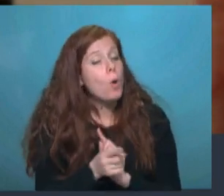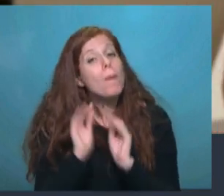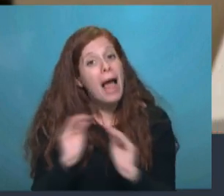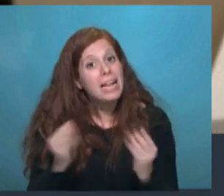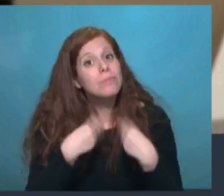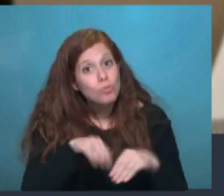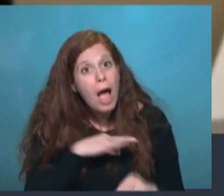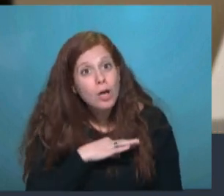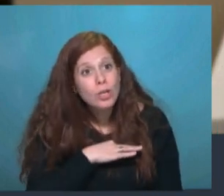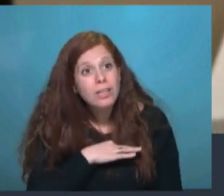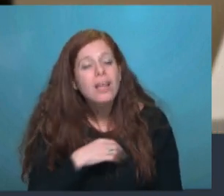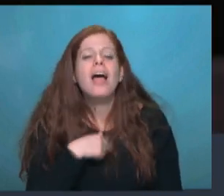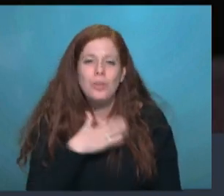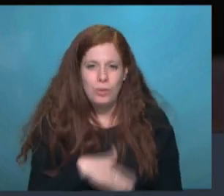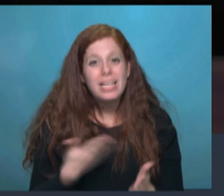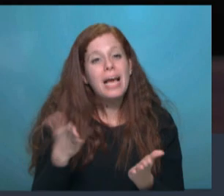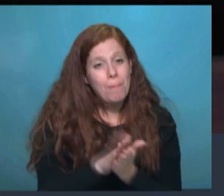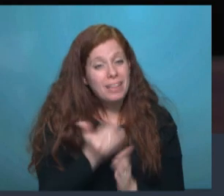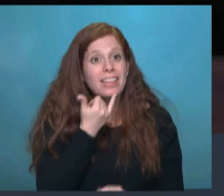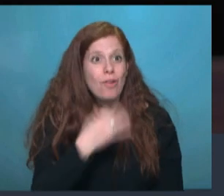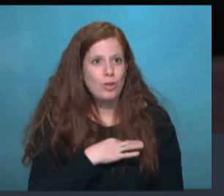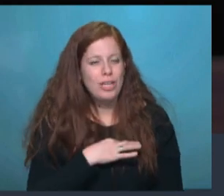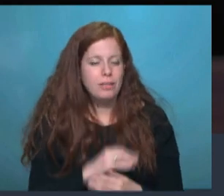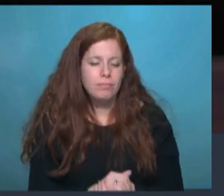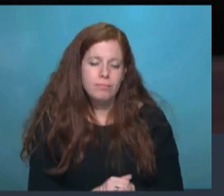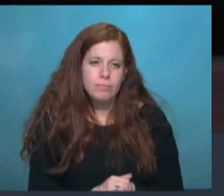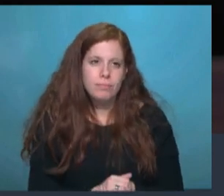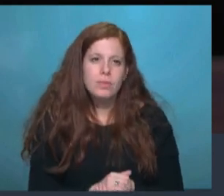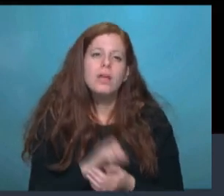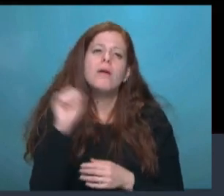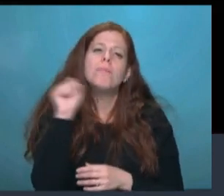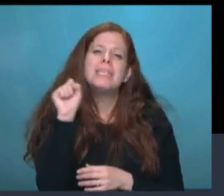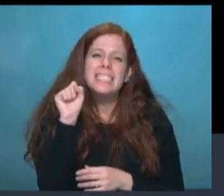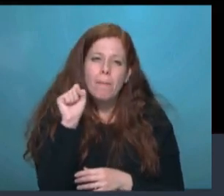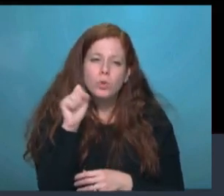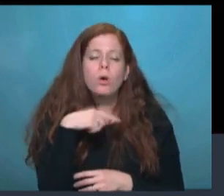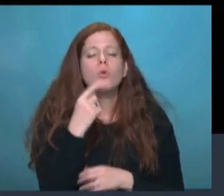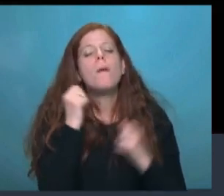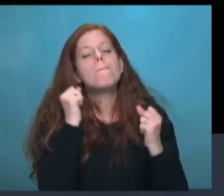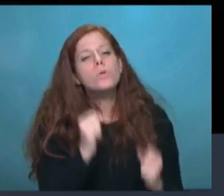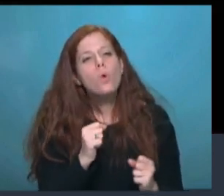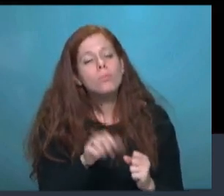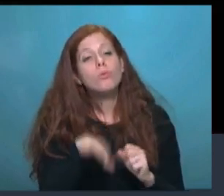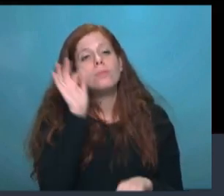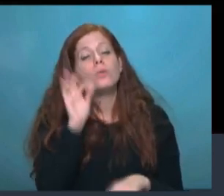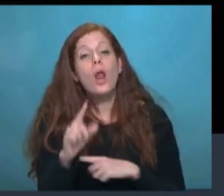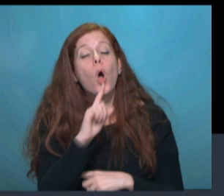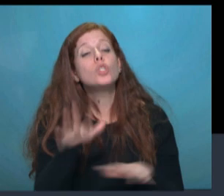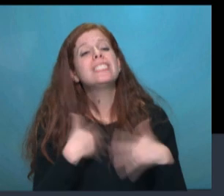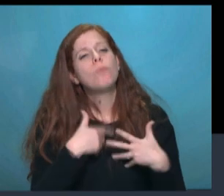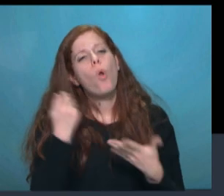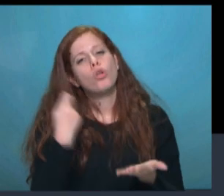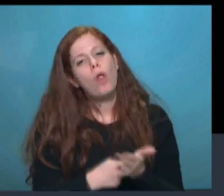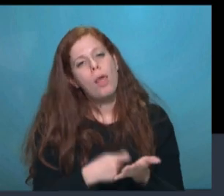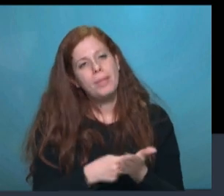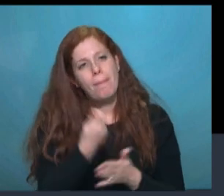family, I want to fold my phone. בסמסונג אמרו שהם בטוחים כי ימצאו לקוחות שישמחו לשלם את המחיר. This is for